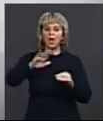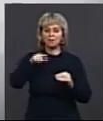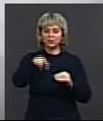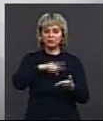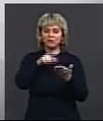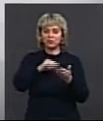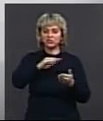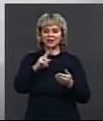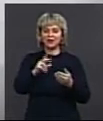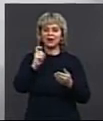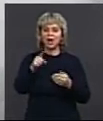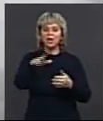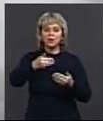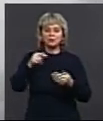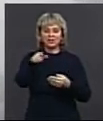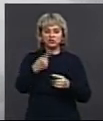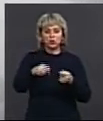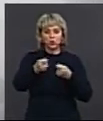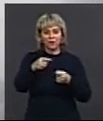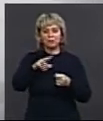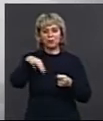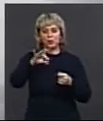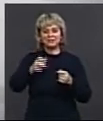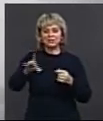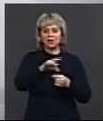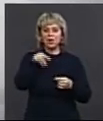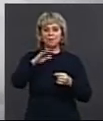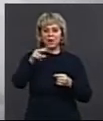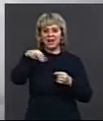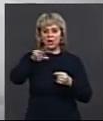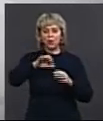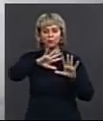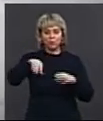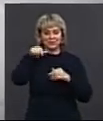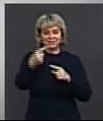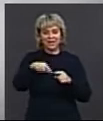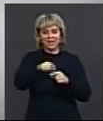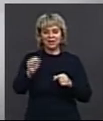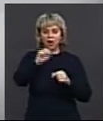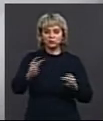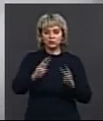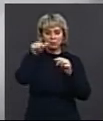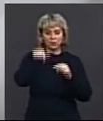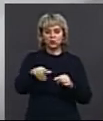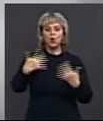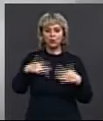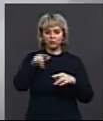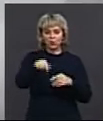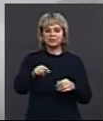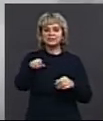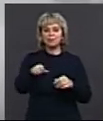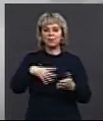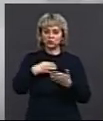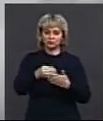по вопросам ЖКХ. Прежний руководитель Пролетарского района Юрий Поляков после разрушительного августовского пожара ушел с поста